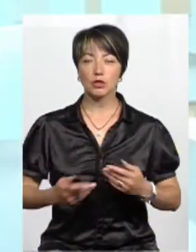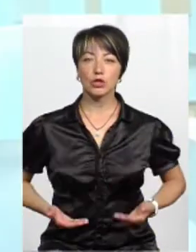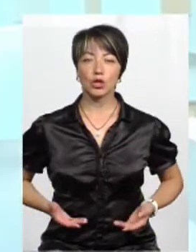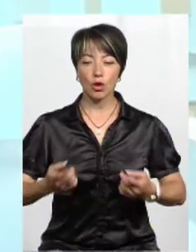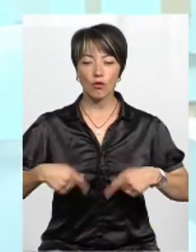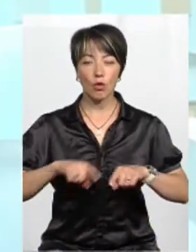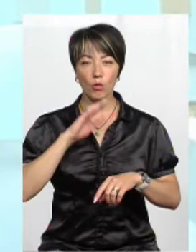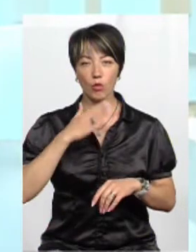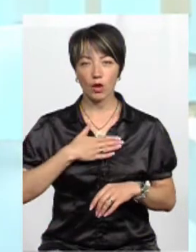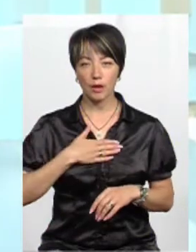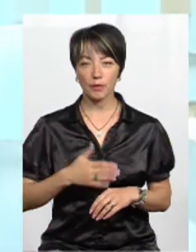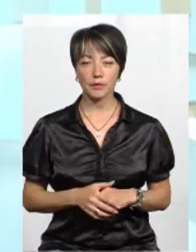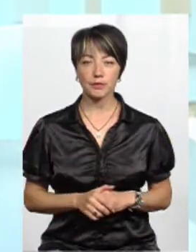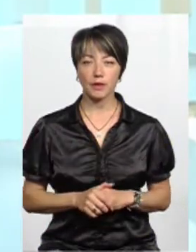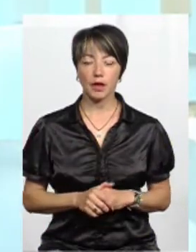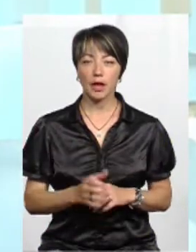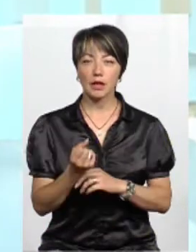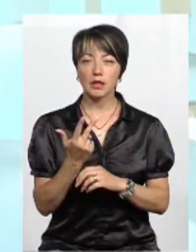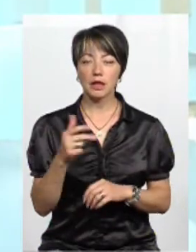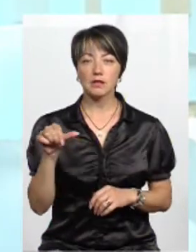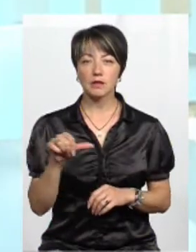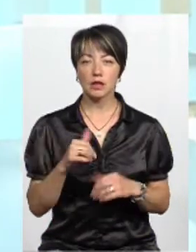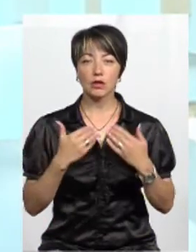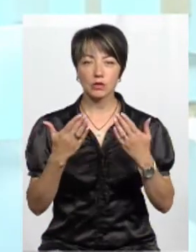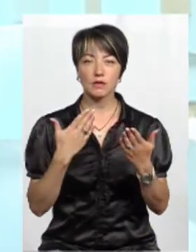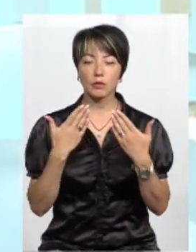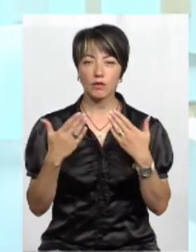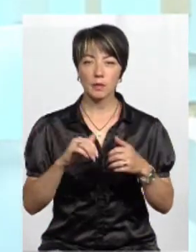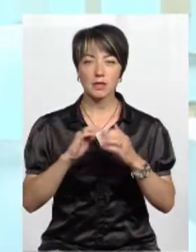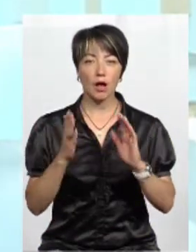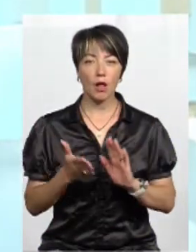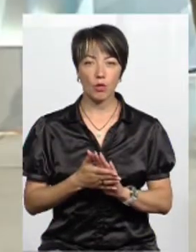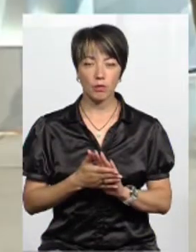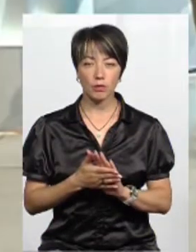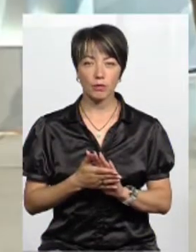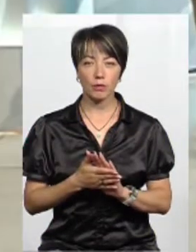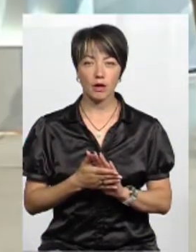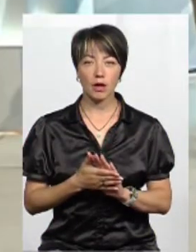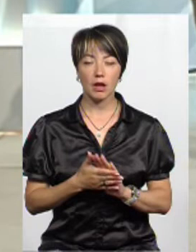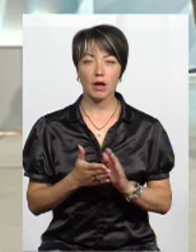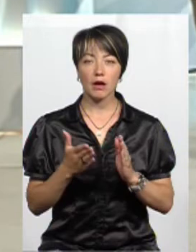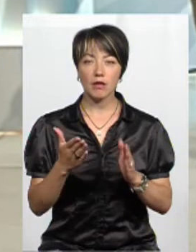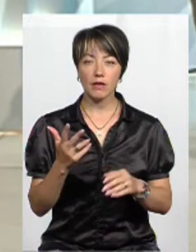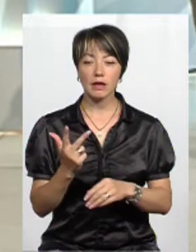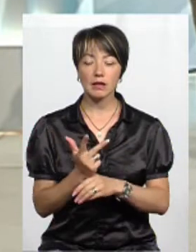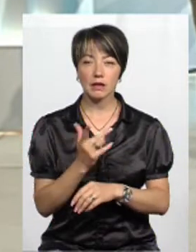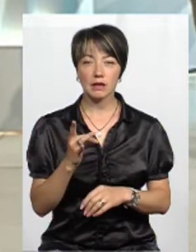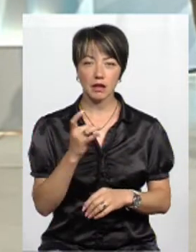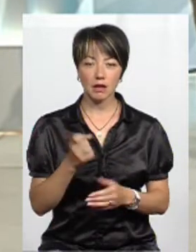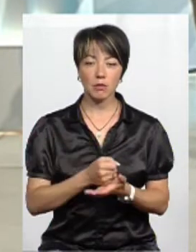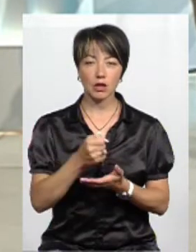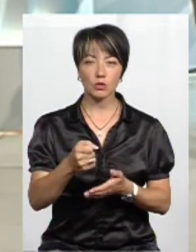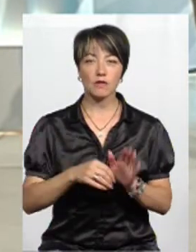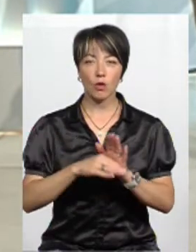жителів округу і мої. 13 хвилин для нашого з вами спілкування загалом. Ви втретє балотуєтесь